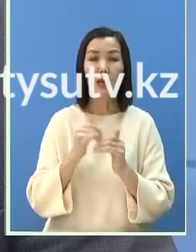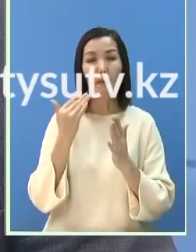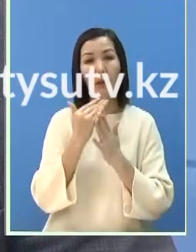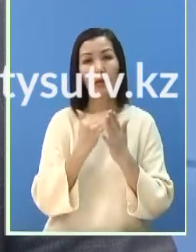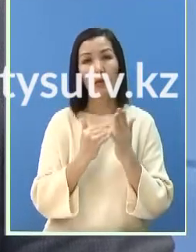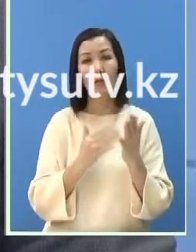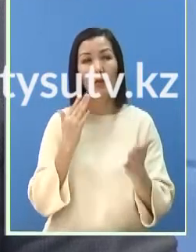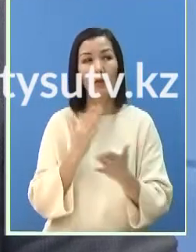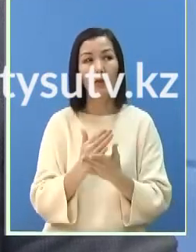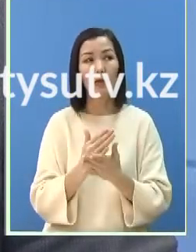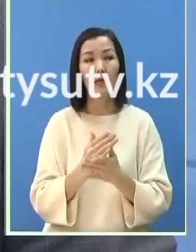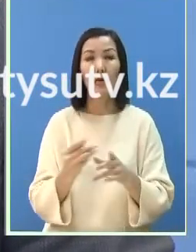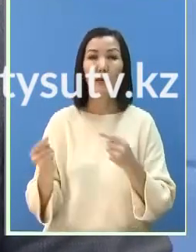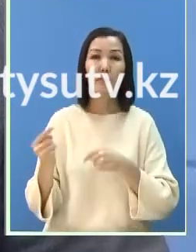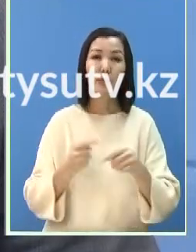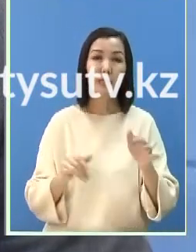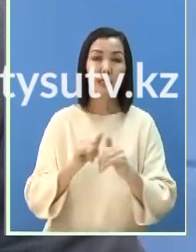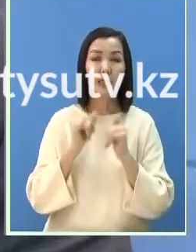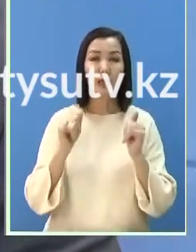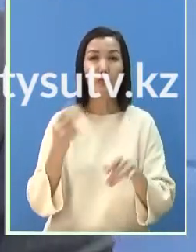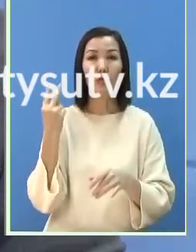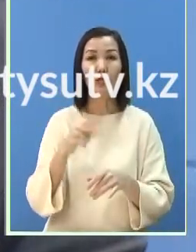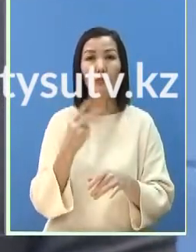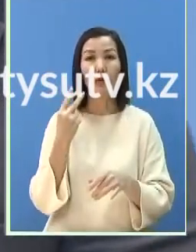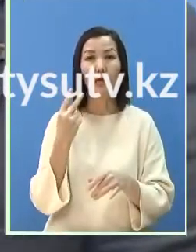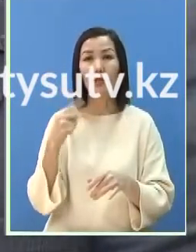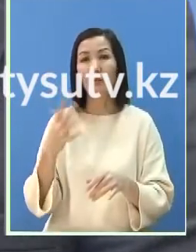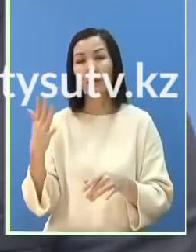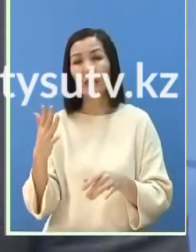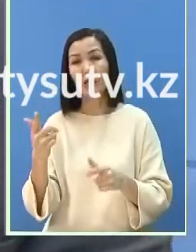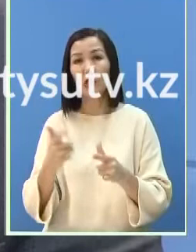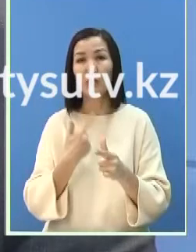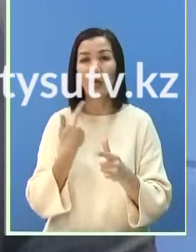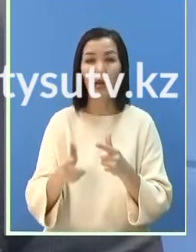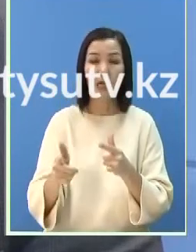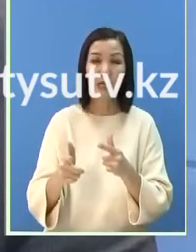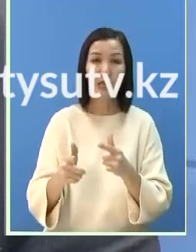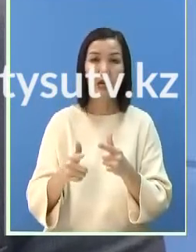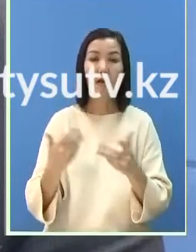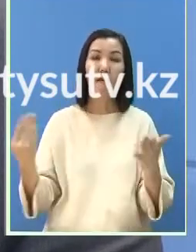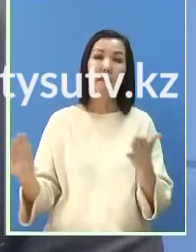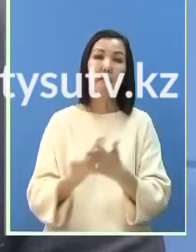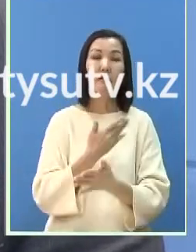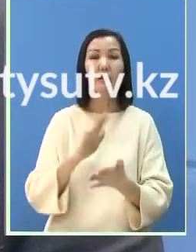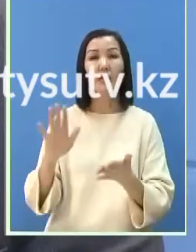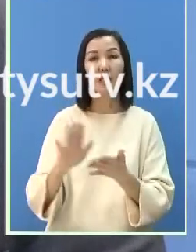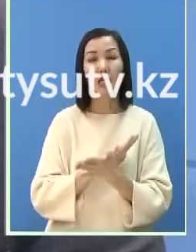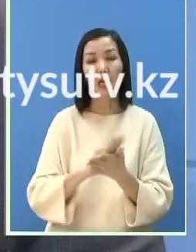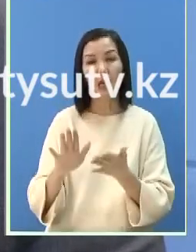жерде жаңағы бизнестің дамытудың 2025 бағдарламасы арасында қайтарымсыз гранттар